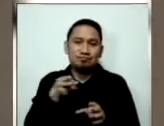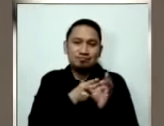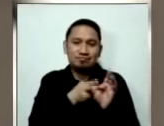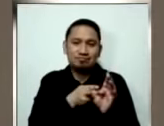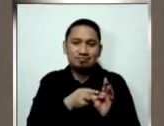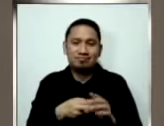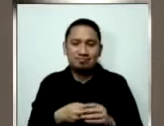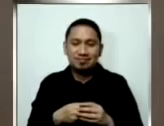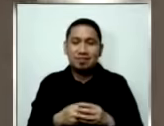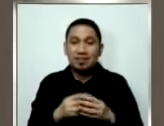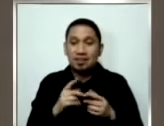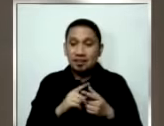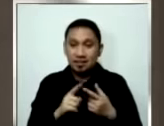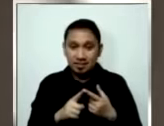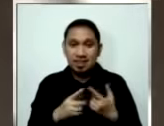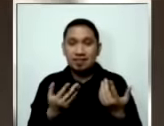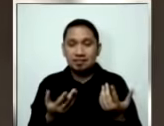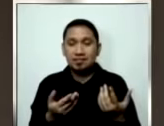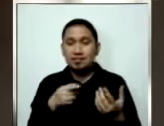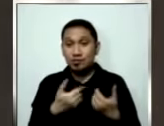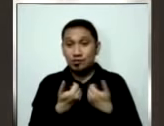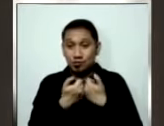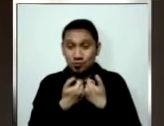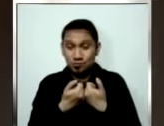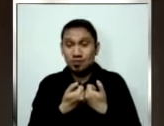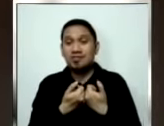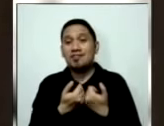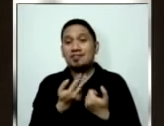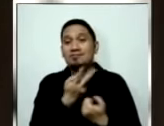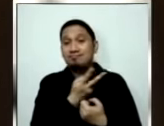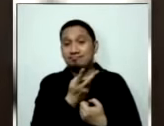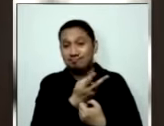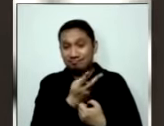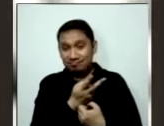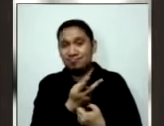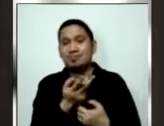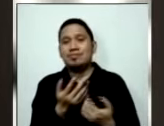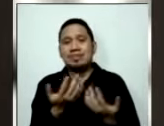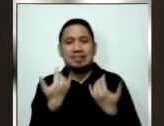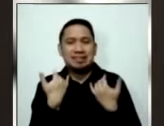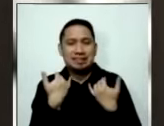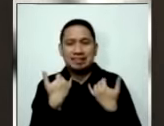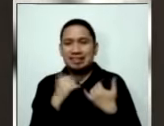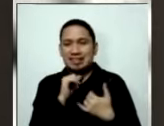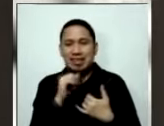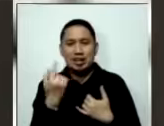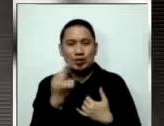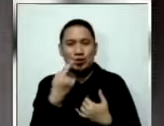Ang Kapuso couple ding sina EA Guzman at Shaira Diaz, hindi lang isinayaw.